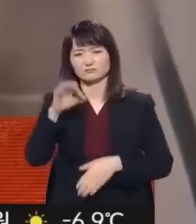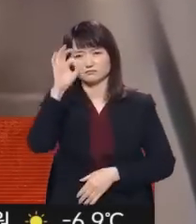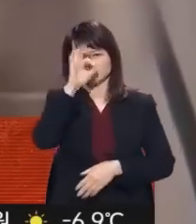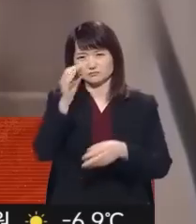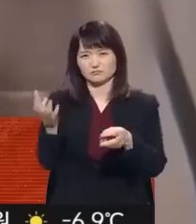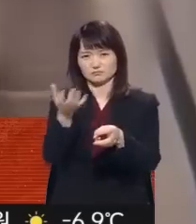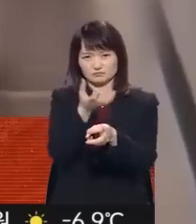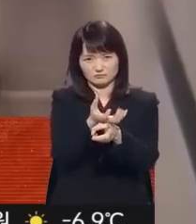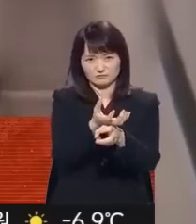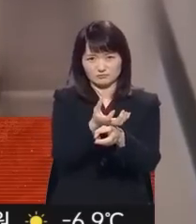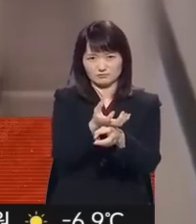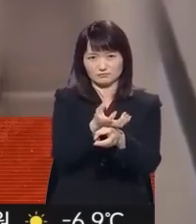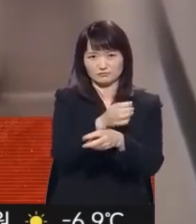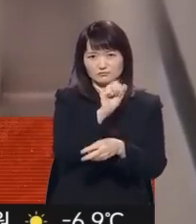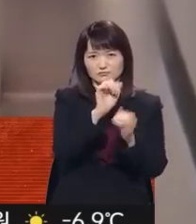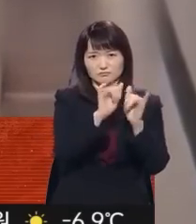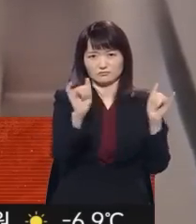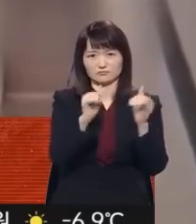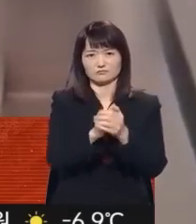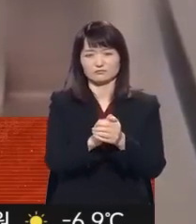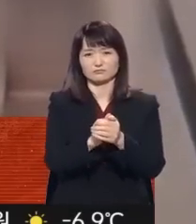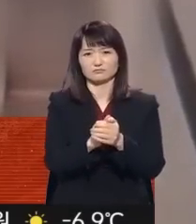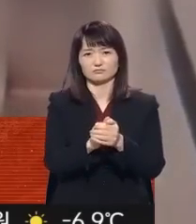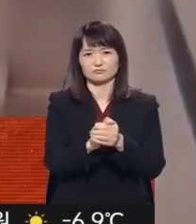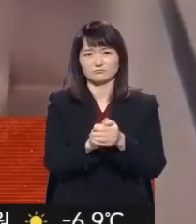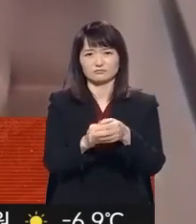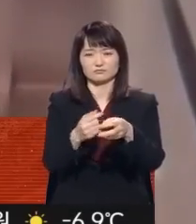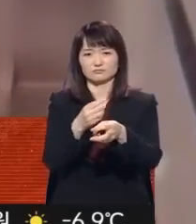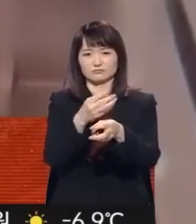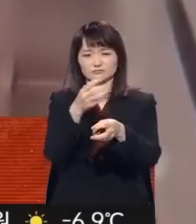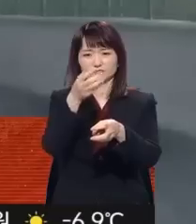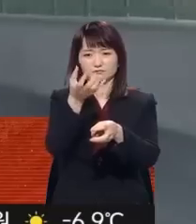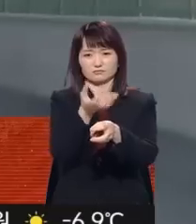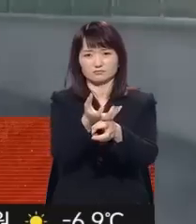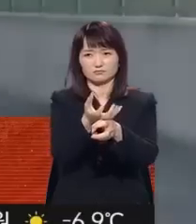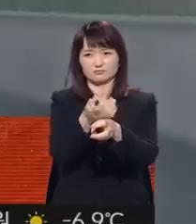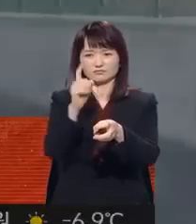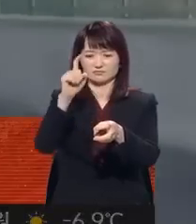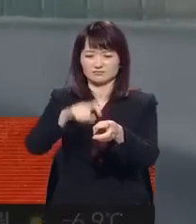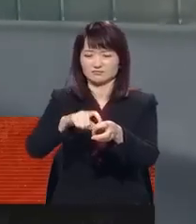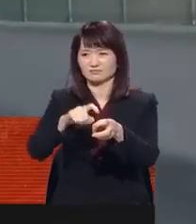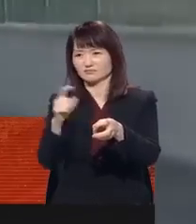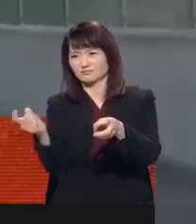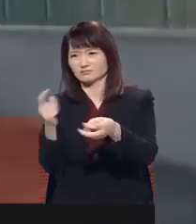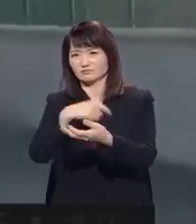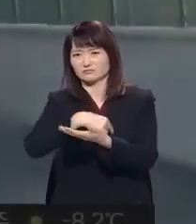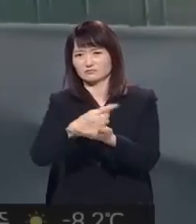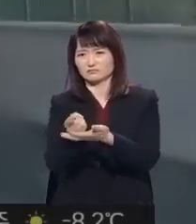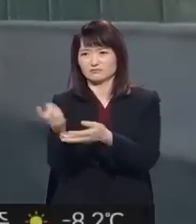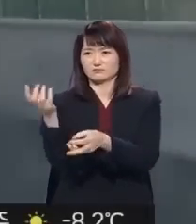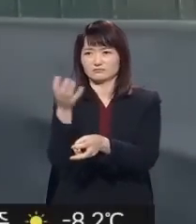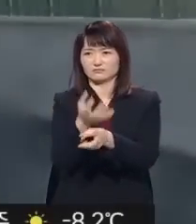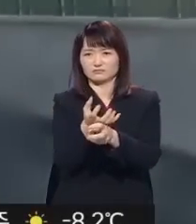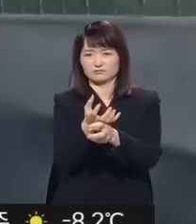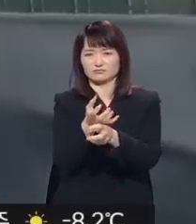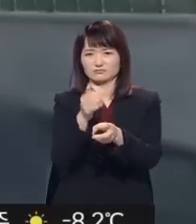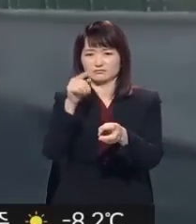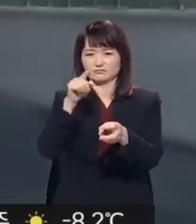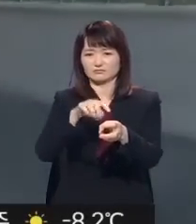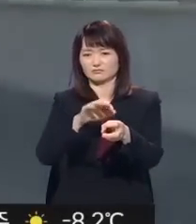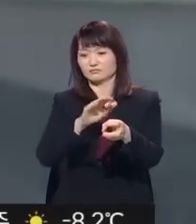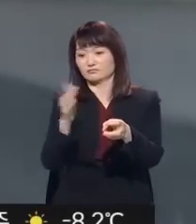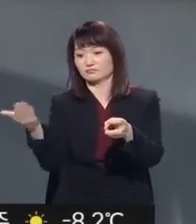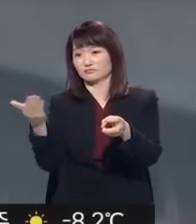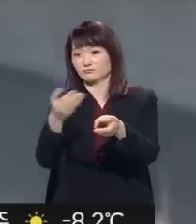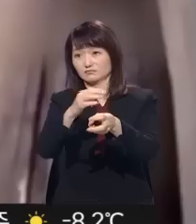운반하던 트럭 운전자가 20권은 자물쇠를 제대로 잠그지 않았다고 합니다 빠른 속도로 달리고 있는 트럭에서 문이 열리니까이